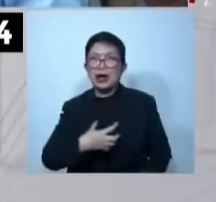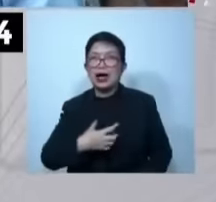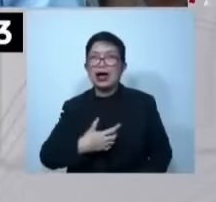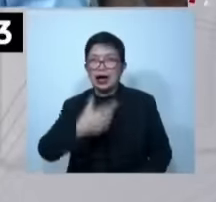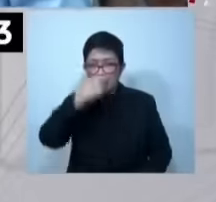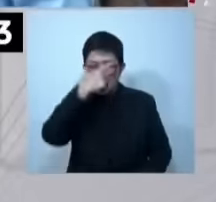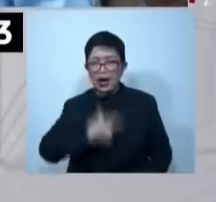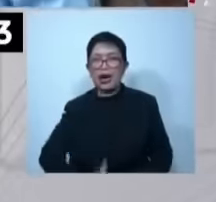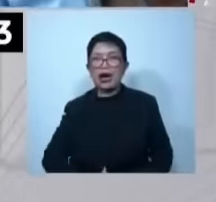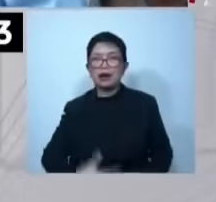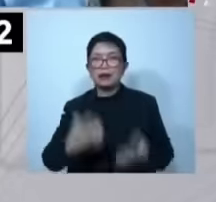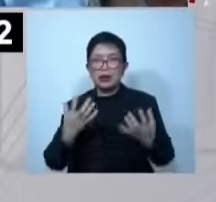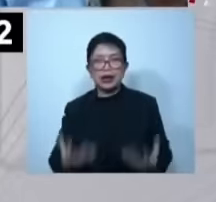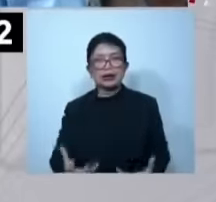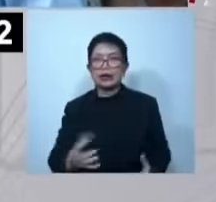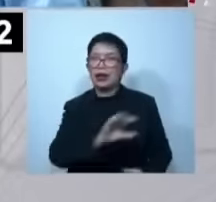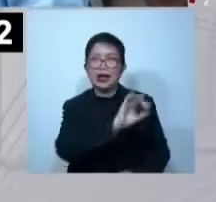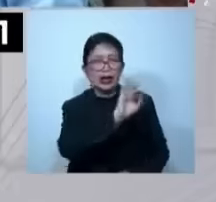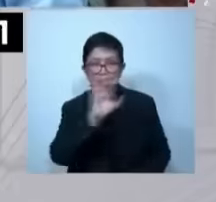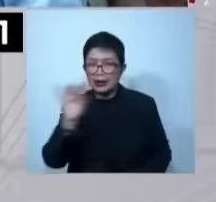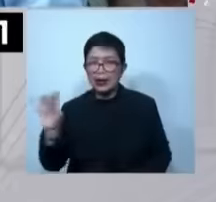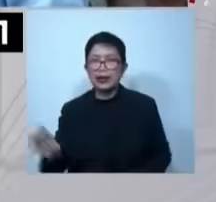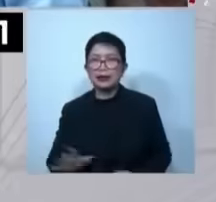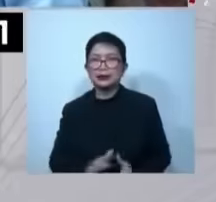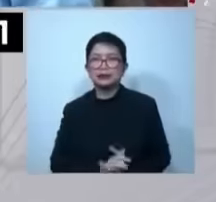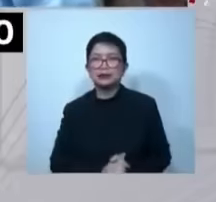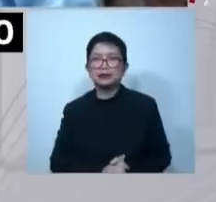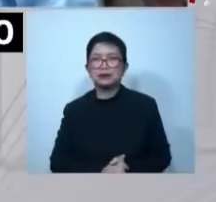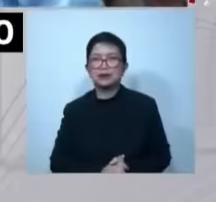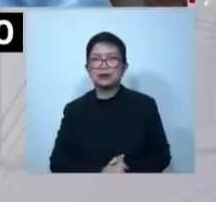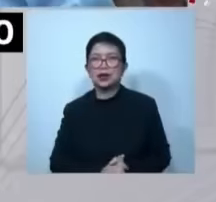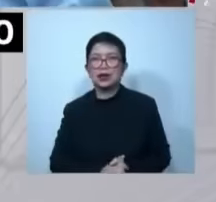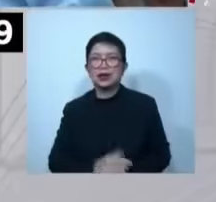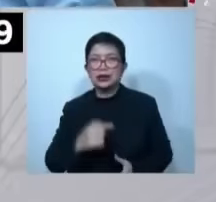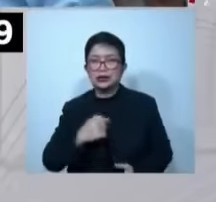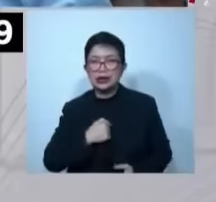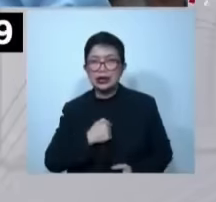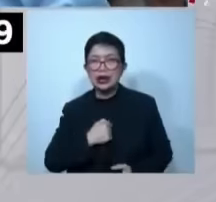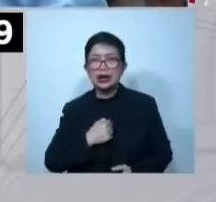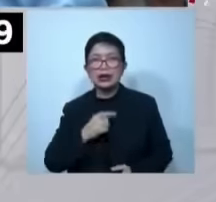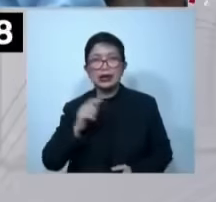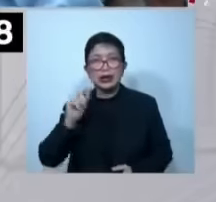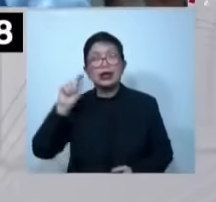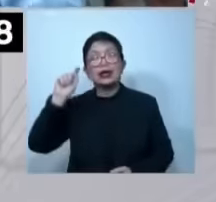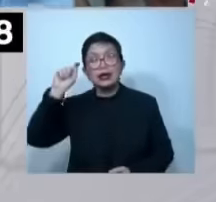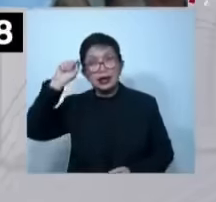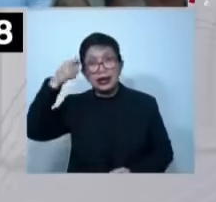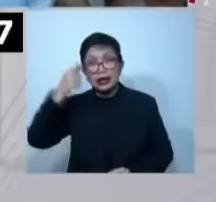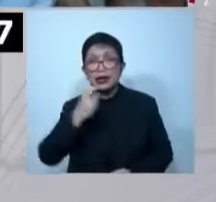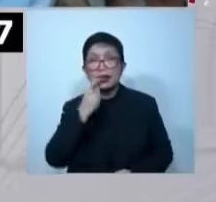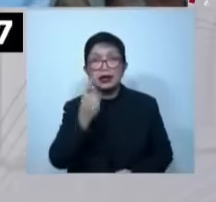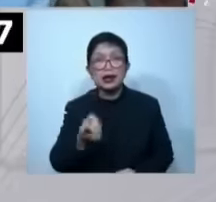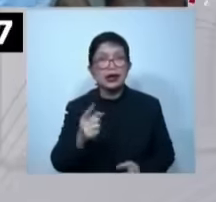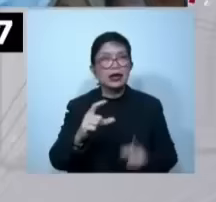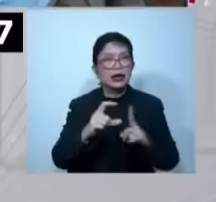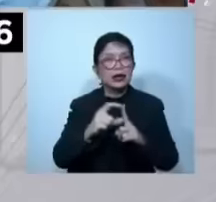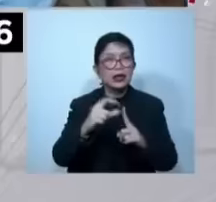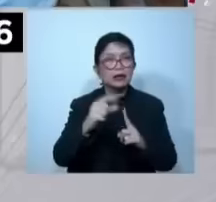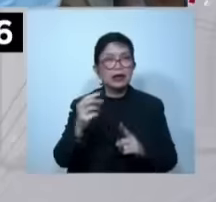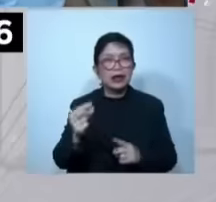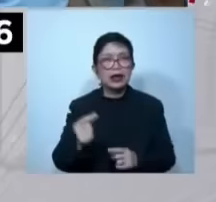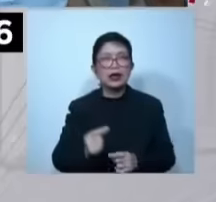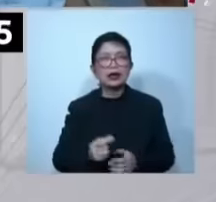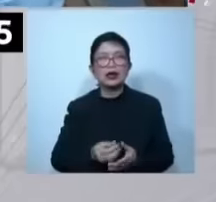misterius, Talang Sari, penghilangan paksa sampai Wamena. Dan saya ingatkan tahun 2009, DPR sudah mengeluarkan